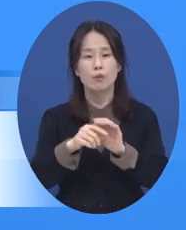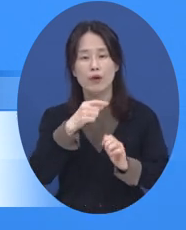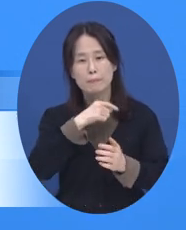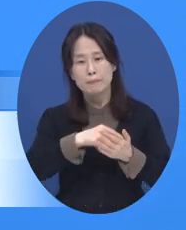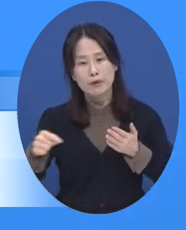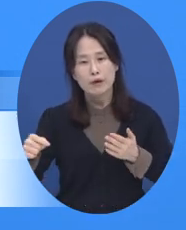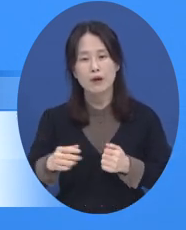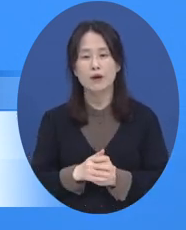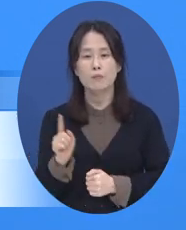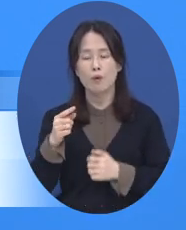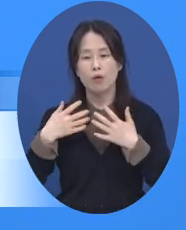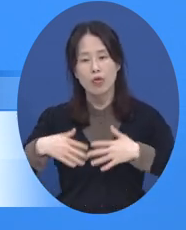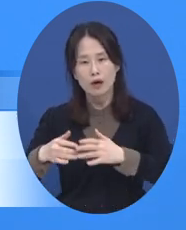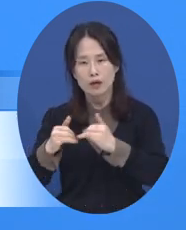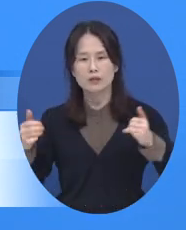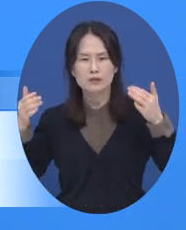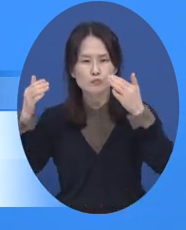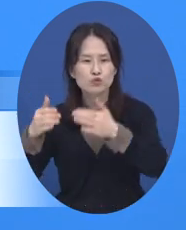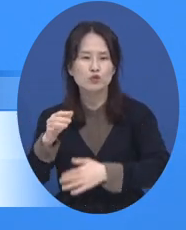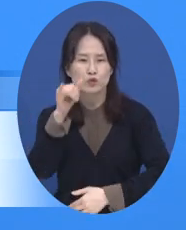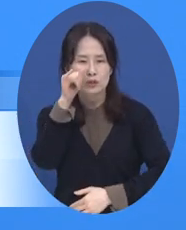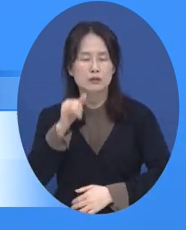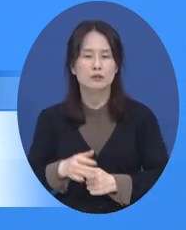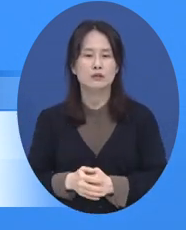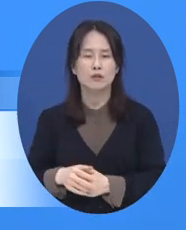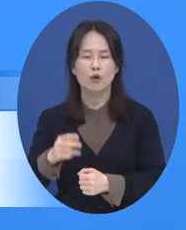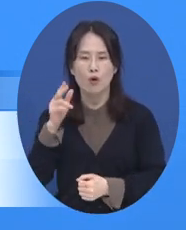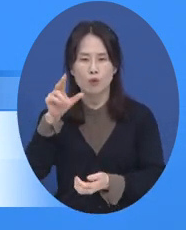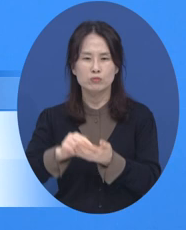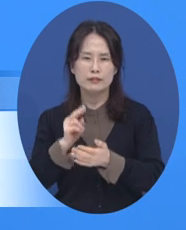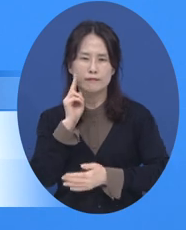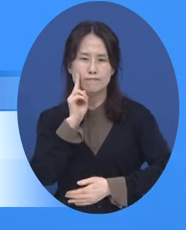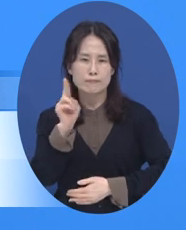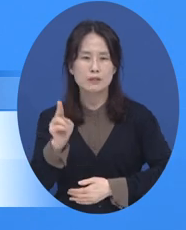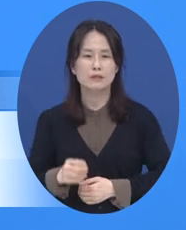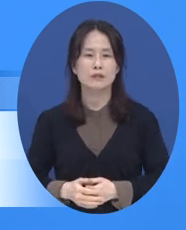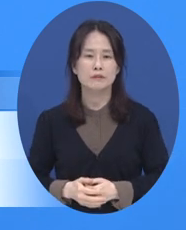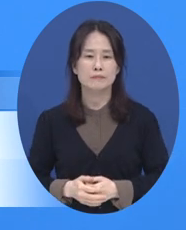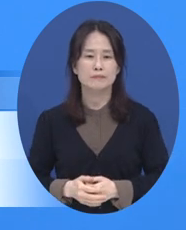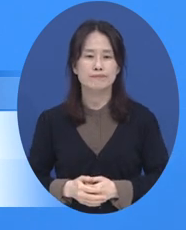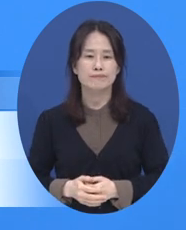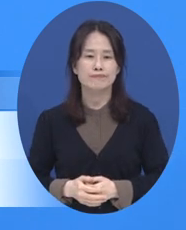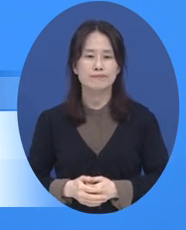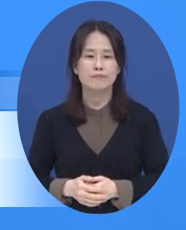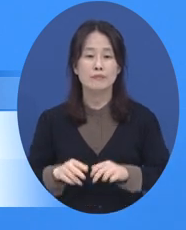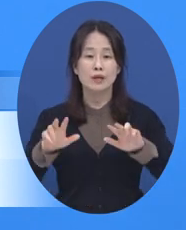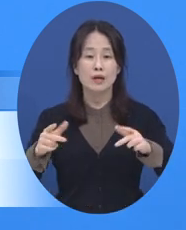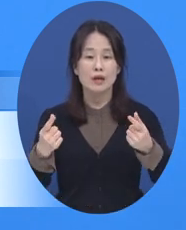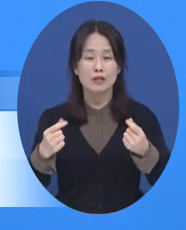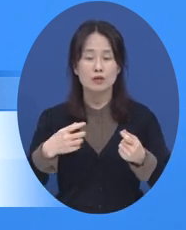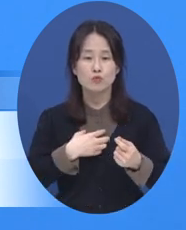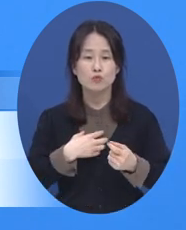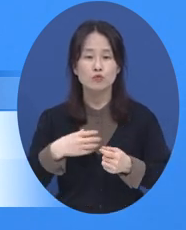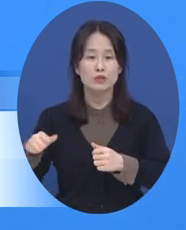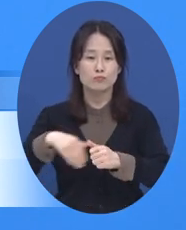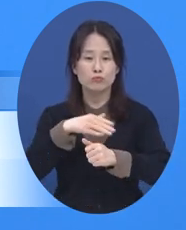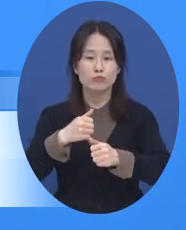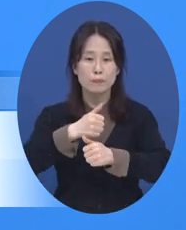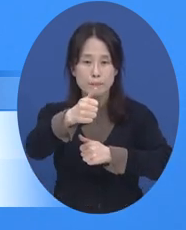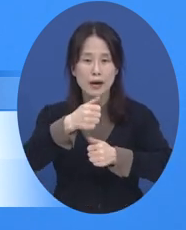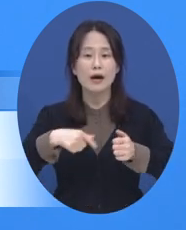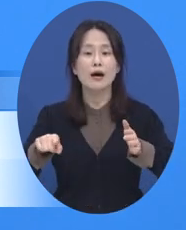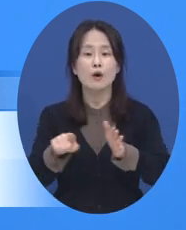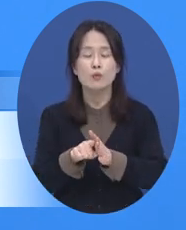피해가 취약계층에 집중되어 양극화는 더욱 심화되고 있습니다. 경기도는 이러한 위기 상황을 극복하기